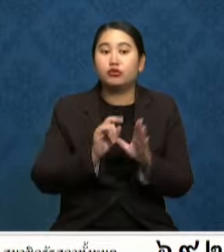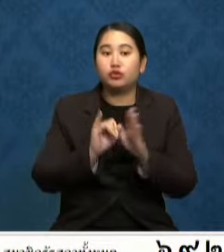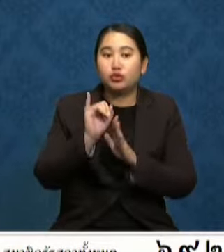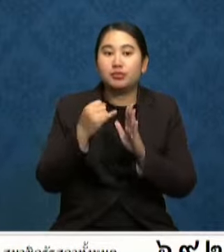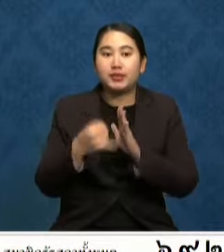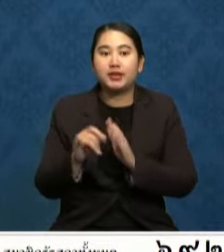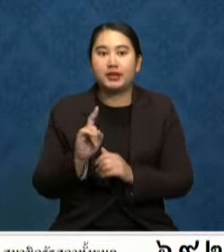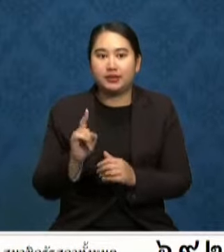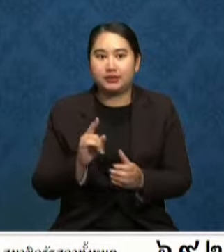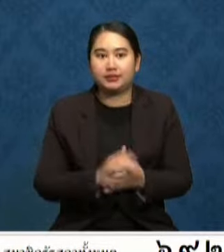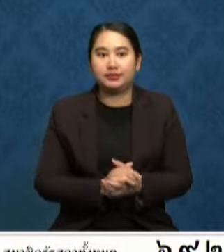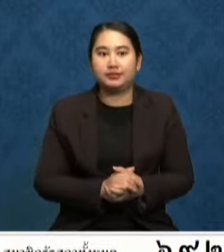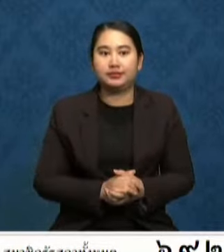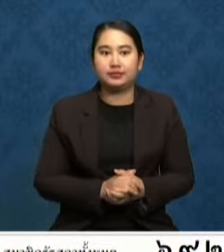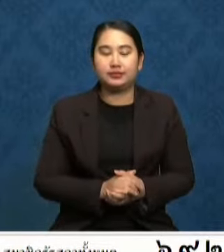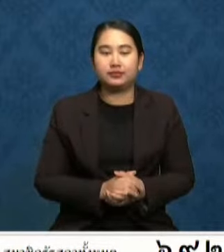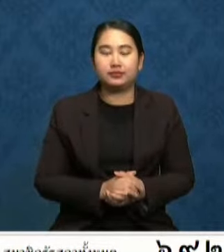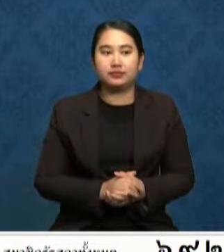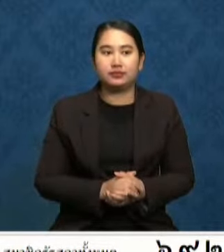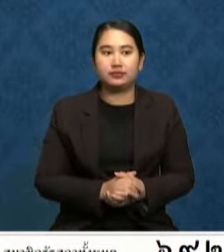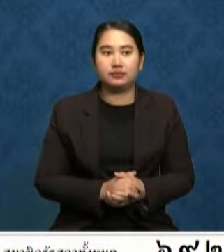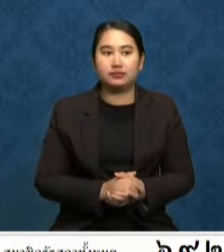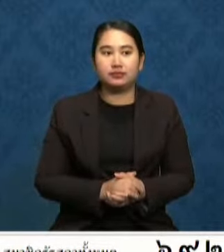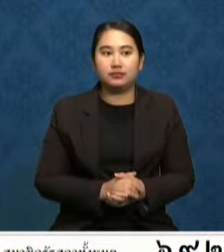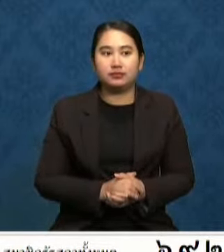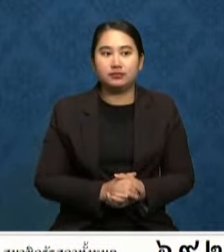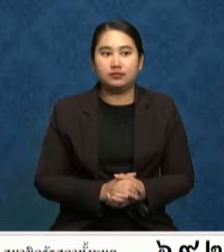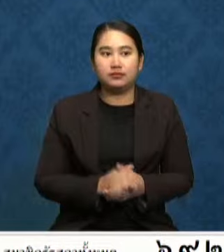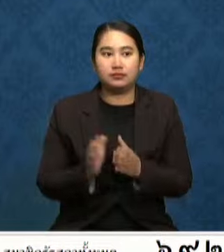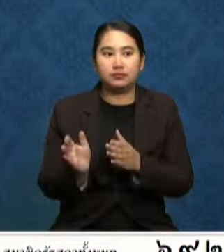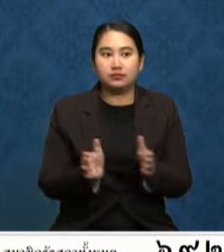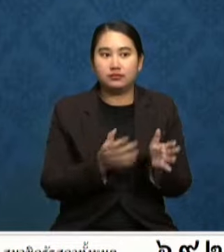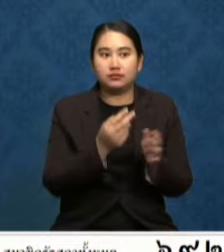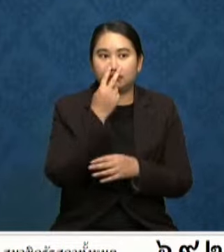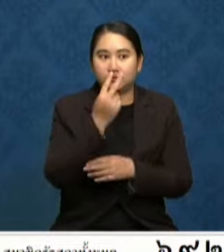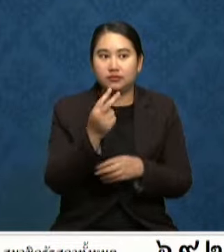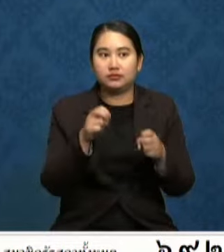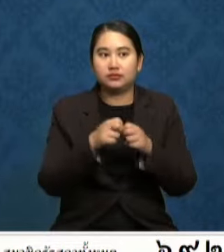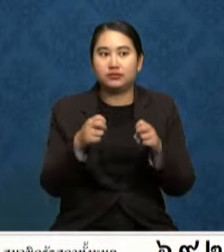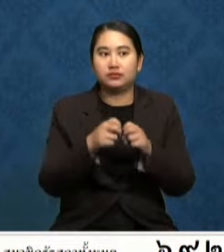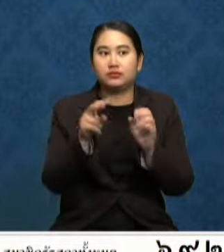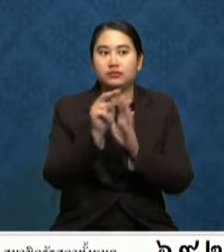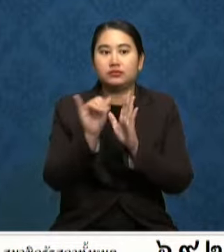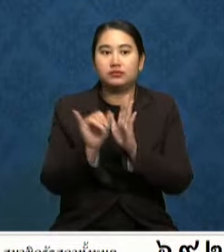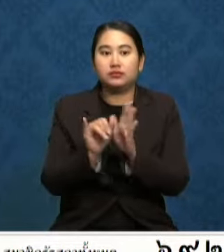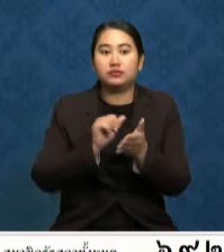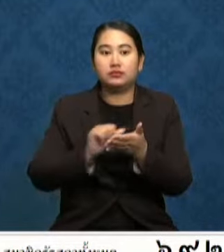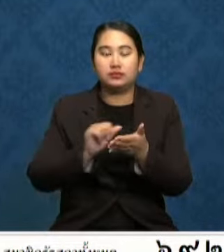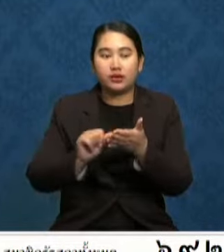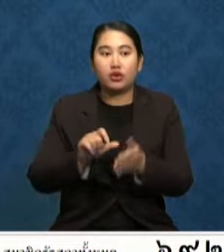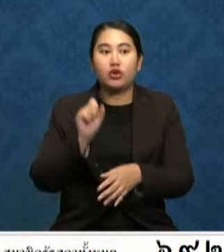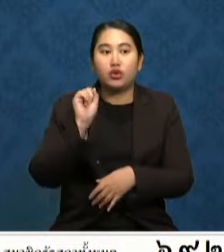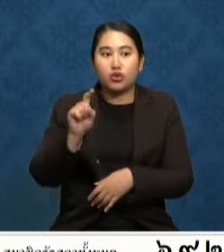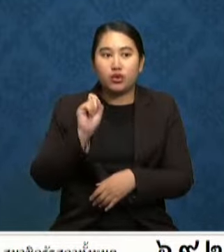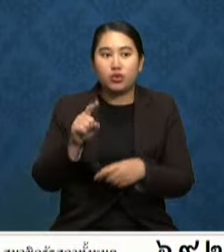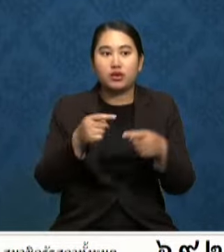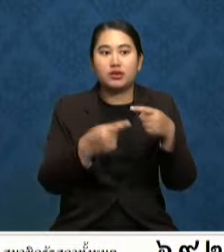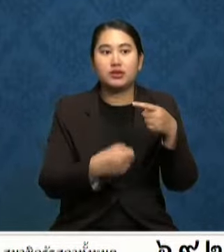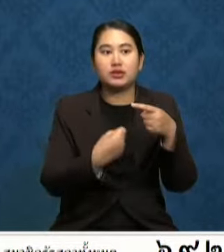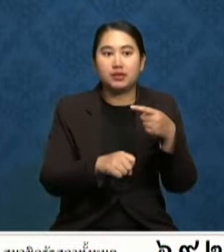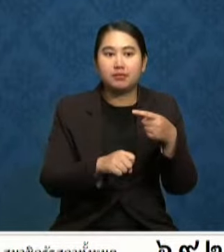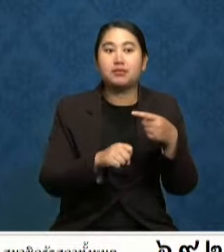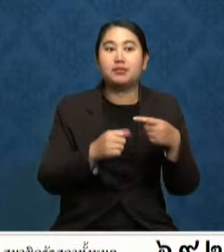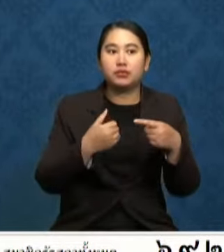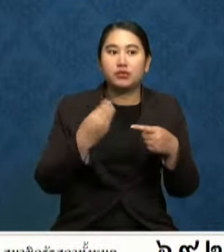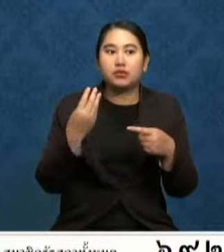ของระศตี้ ทัศจนนเรีวา วธีแ้ประหน้าคนโยบายก็นและดวงสิบค่อ ไม่